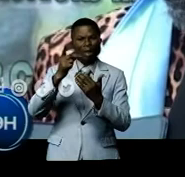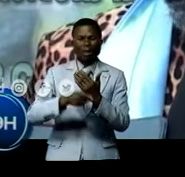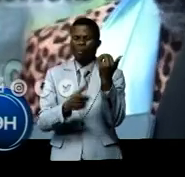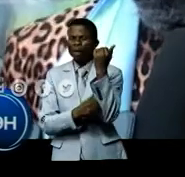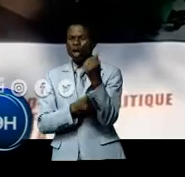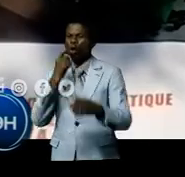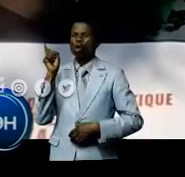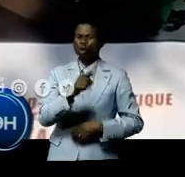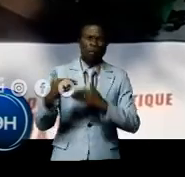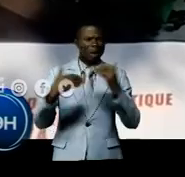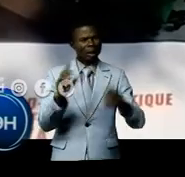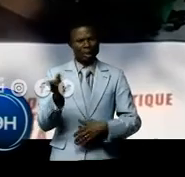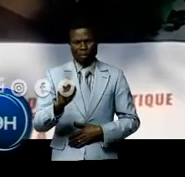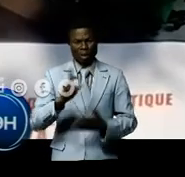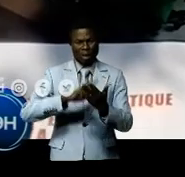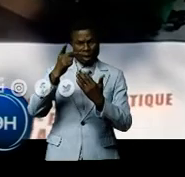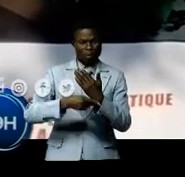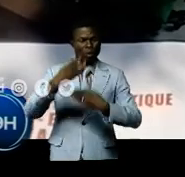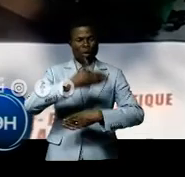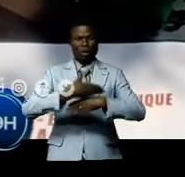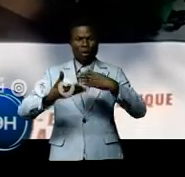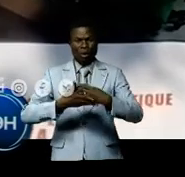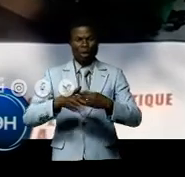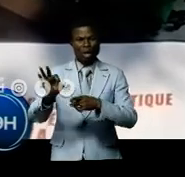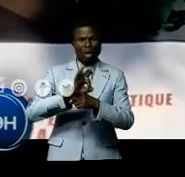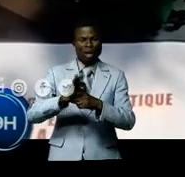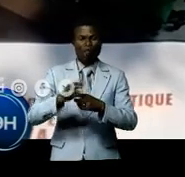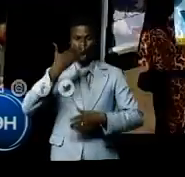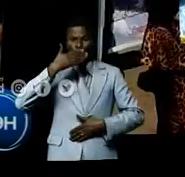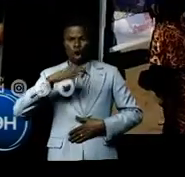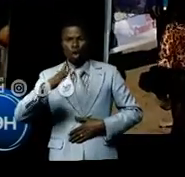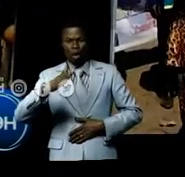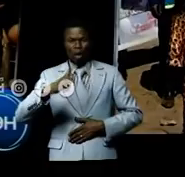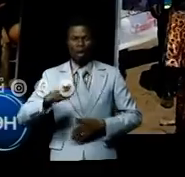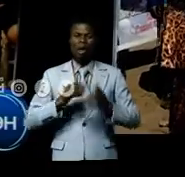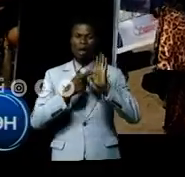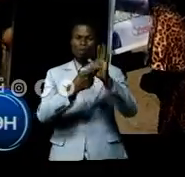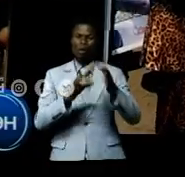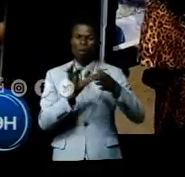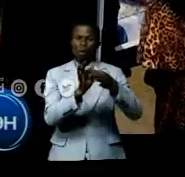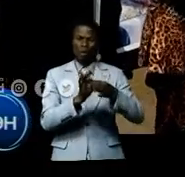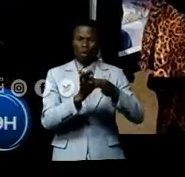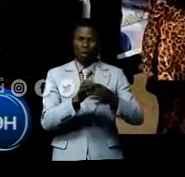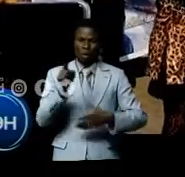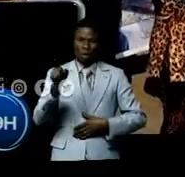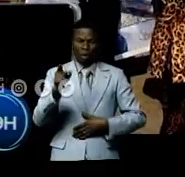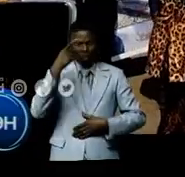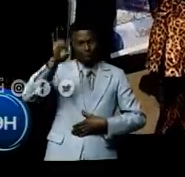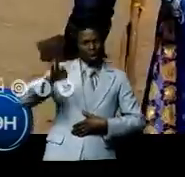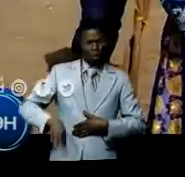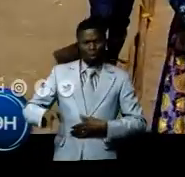imposer la guerre. Ces projets de construction d'une formation médicale prouvent l'attachement de Kaya Kinzonzi au